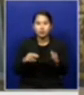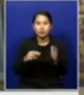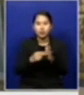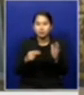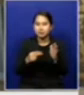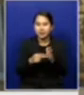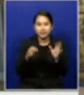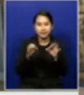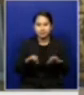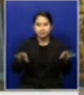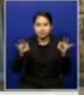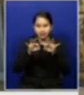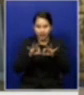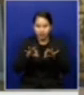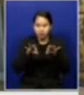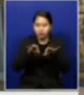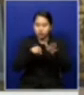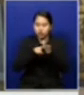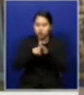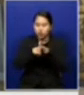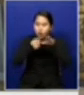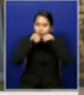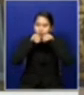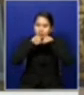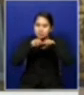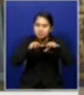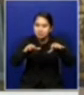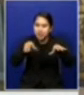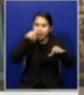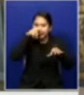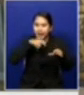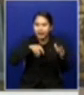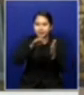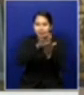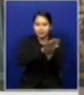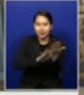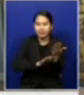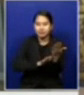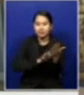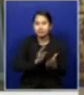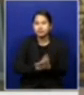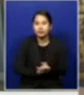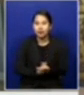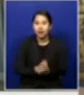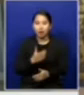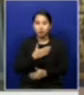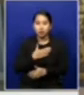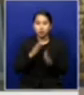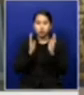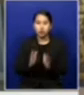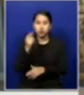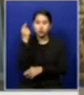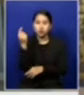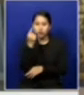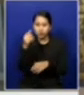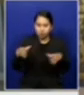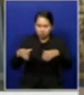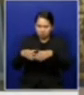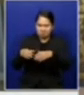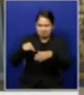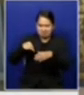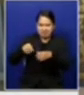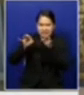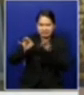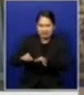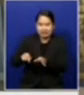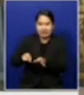ำให้เกิดการระบาดและกระจายออกไปทั่วประเทศเราปล่อยให้นักท่องเที่ยวจากประเทศกลุ่มเสี่ยงเข้ามา